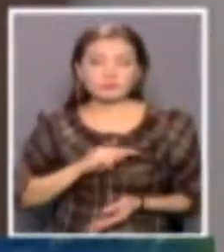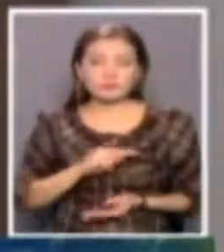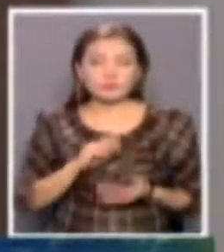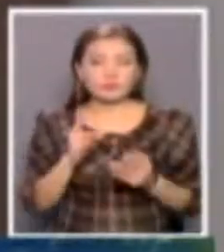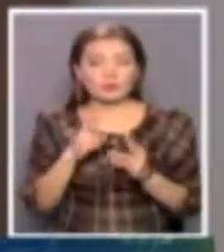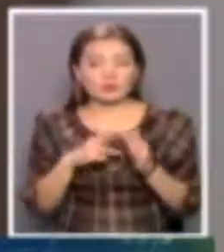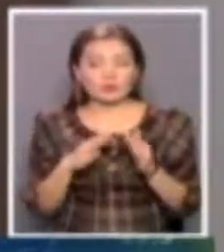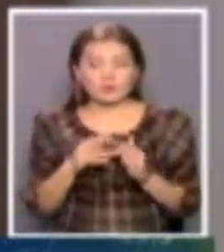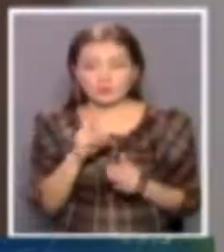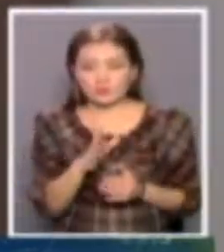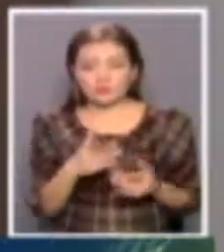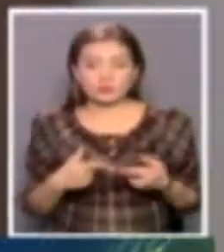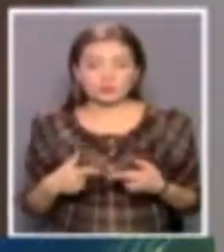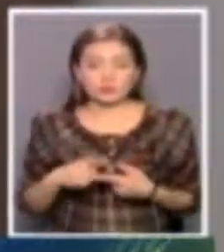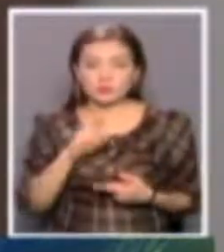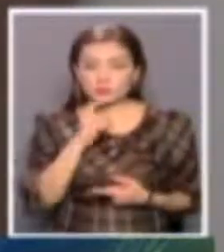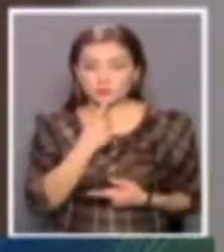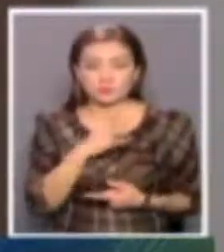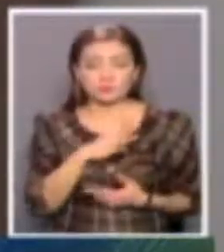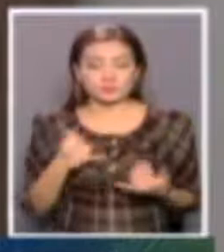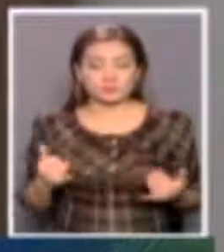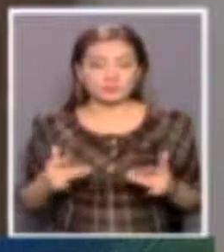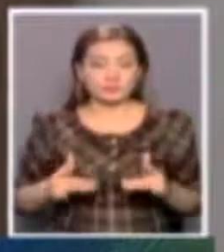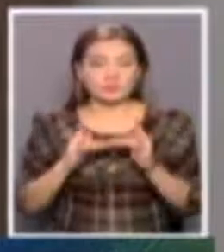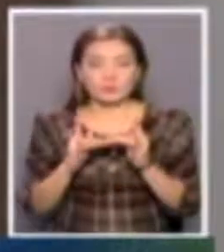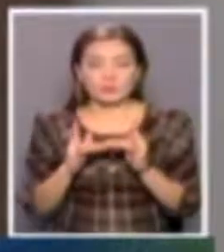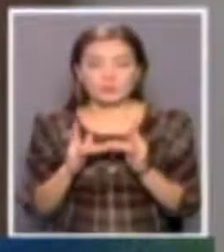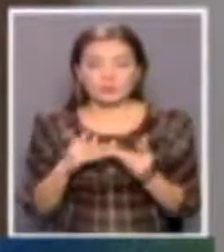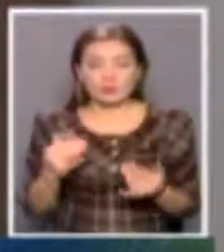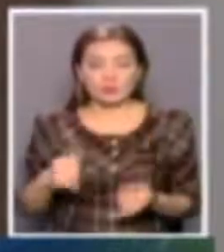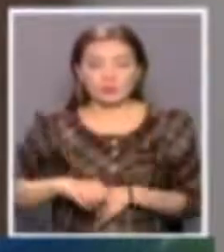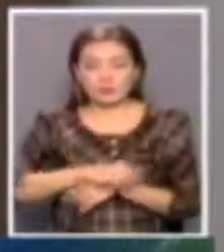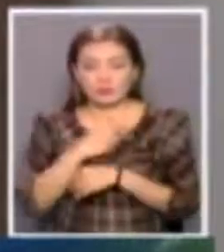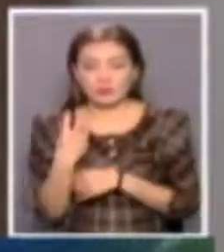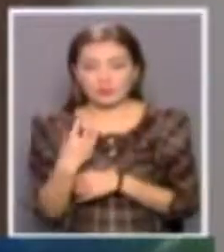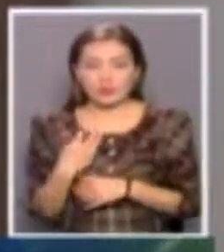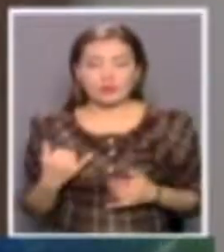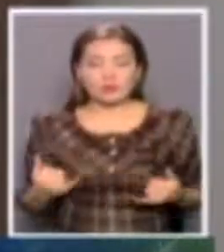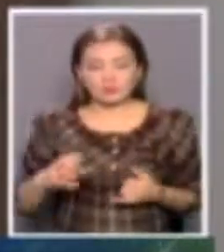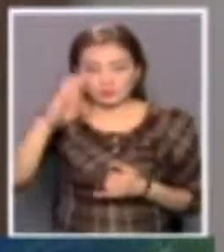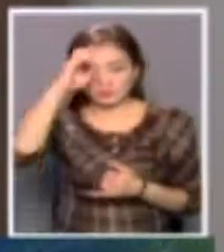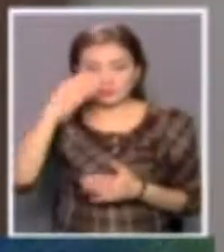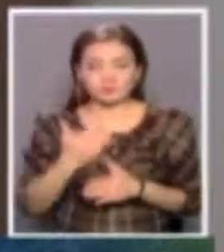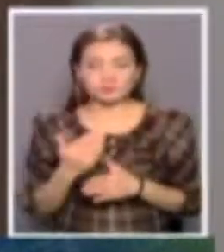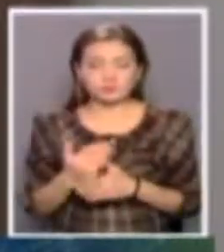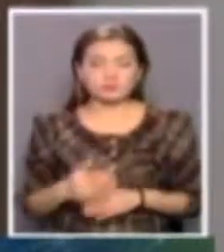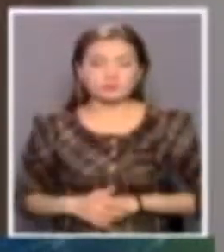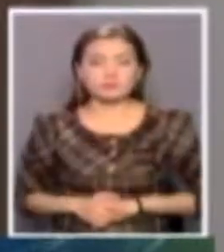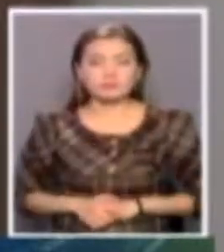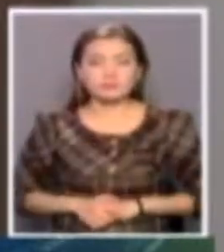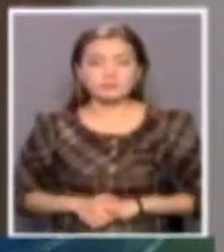Пәтер жалдап тұрған болатынбыз. Енді қазіргі жағдайға байланысты, мемлекетіміздің бағдарламасына